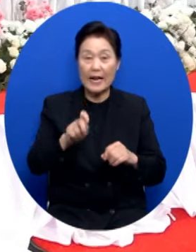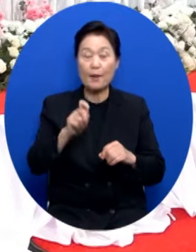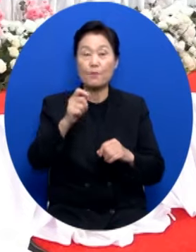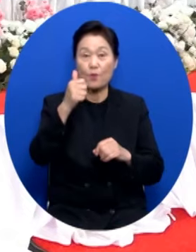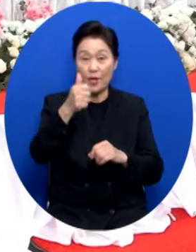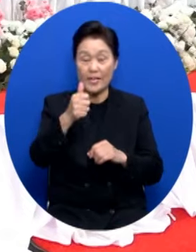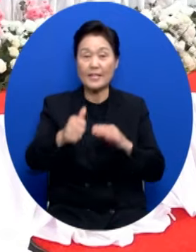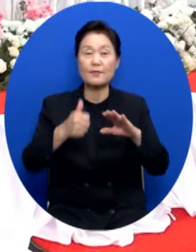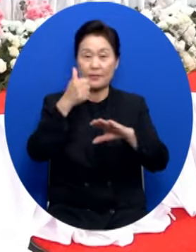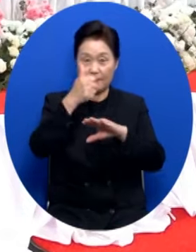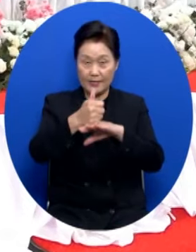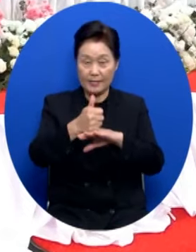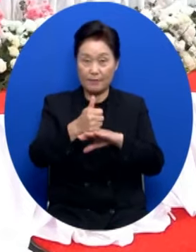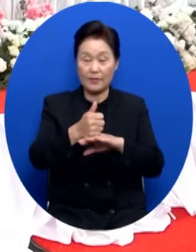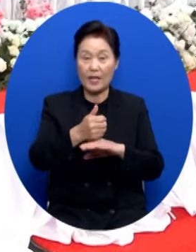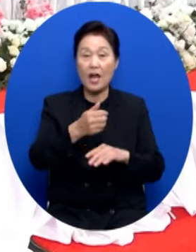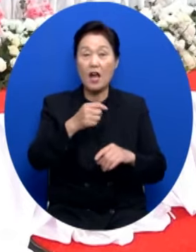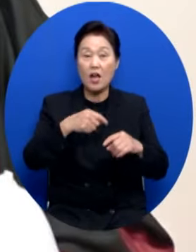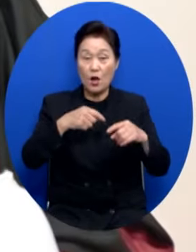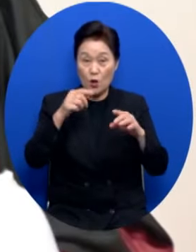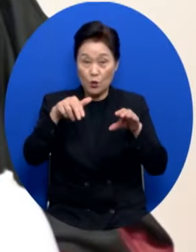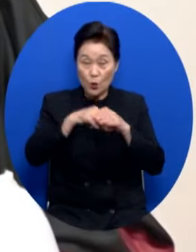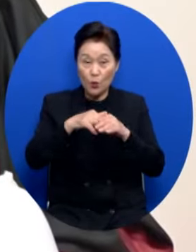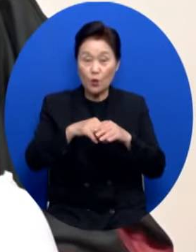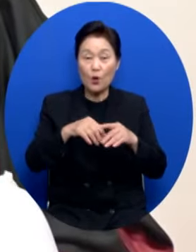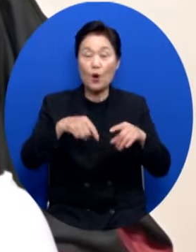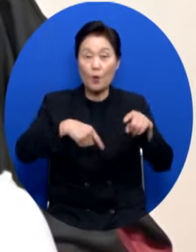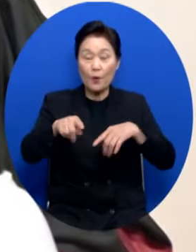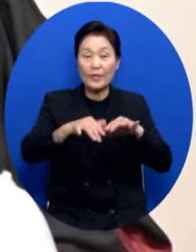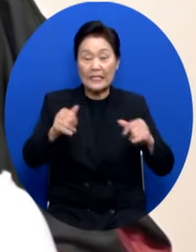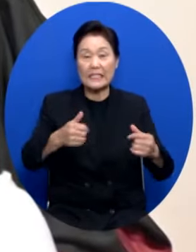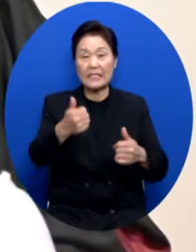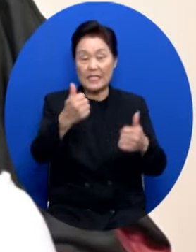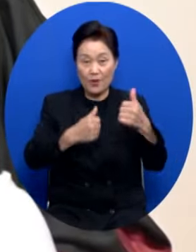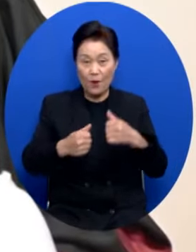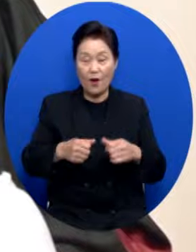취임했습니다. 탄자니아 주요 정교계 인사들이 참석해 축하했습니다.